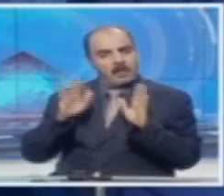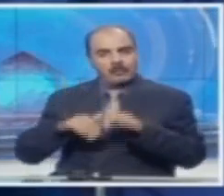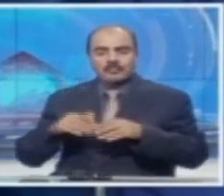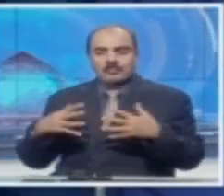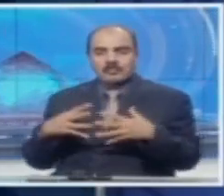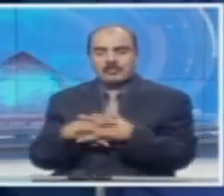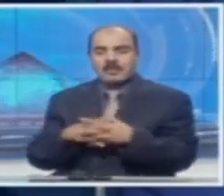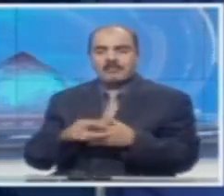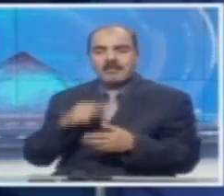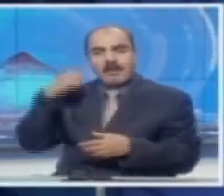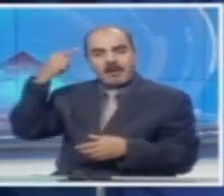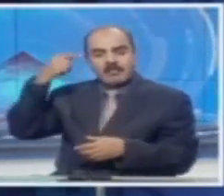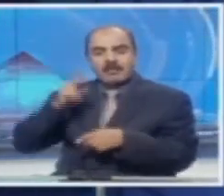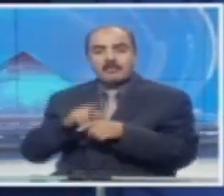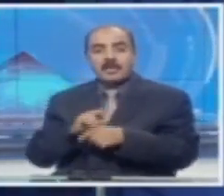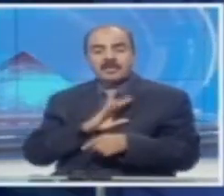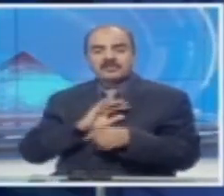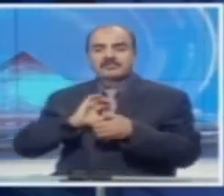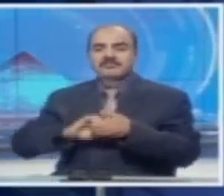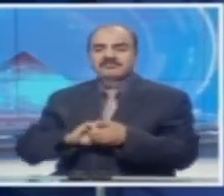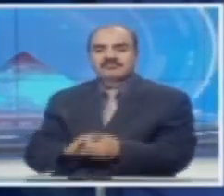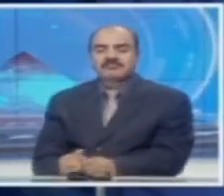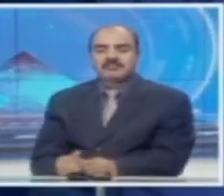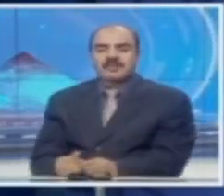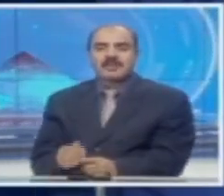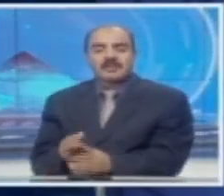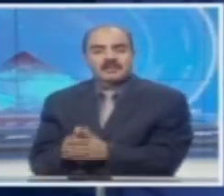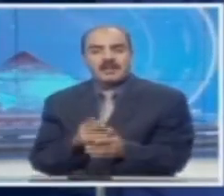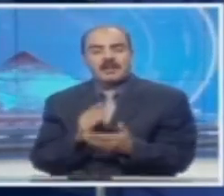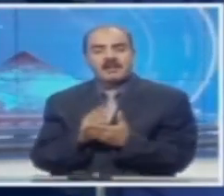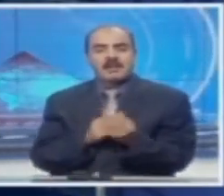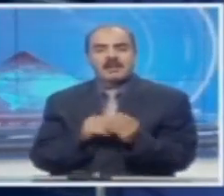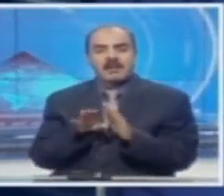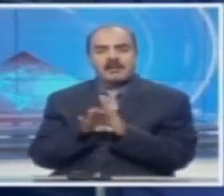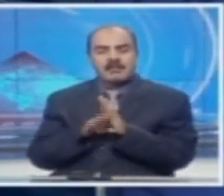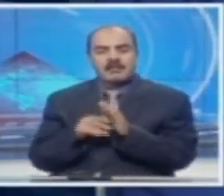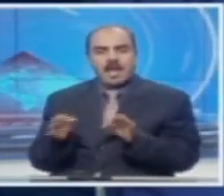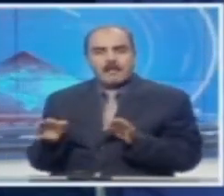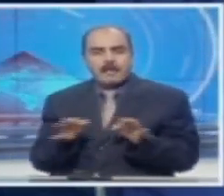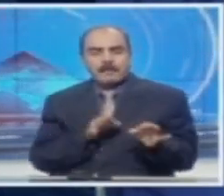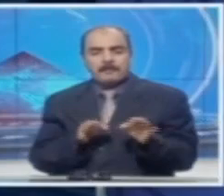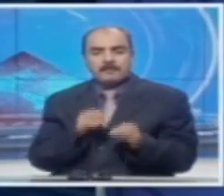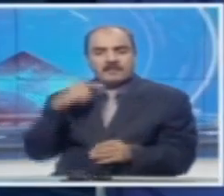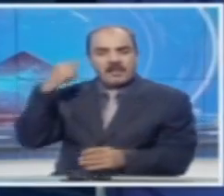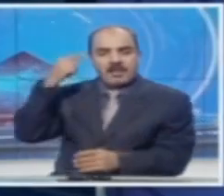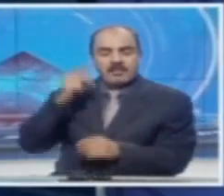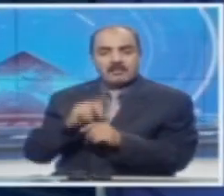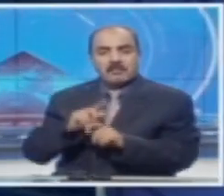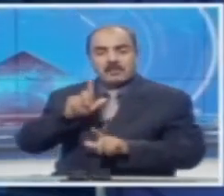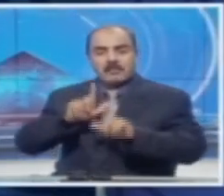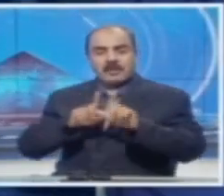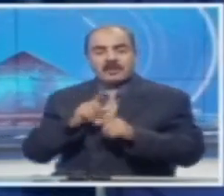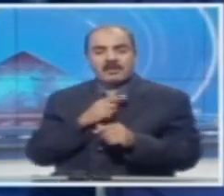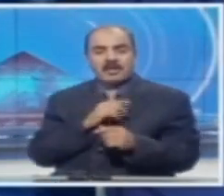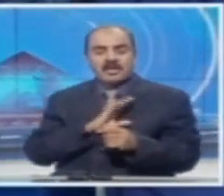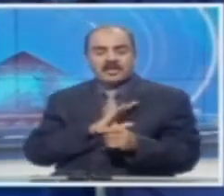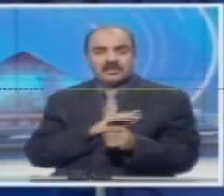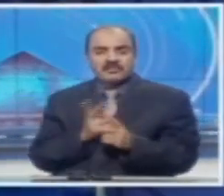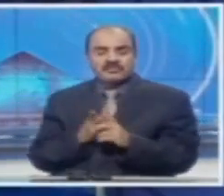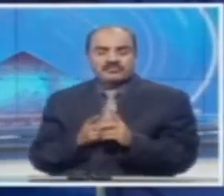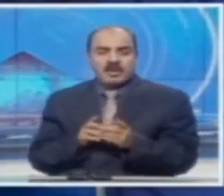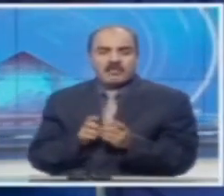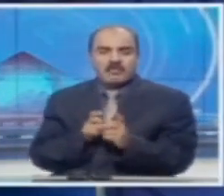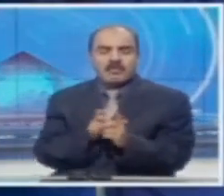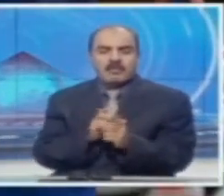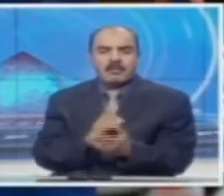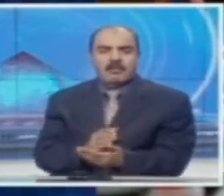بين الأزهر الشريف والقوات المسلحة، كما تأتي في ضوء البرنامج التنسيقي بين الأزهر وقيادة قوات الدفاع الشعبي والعسكري